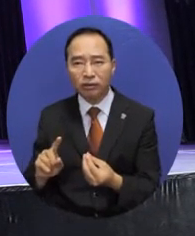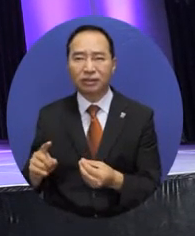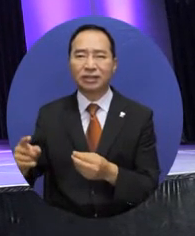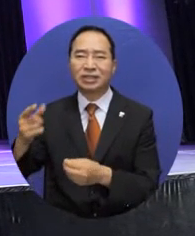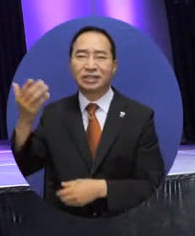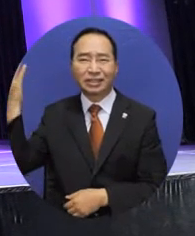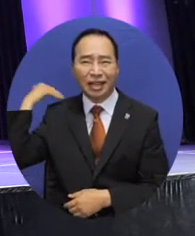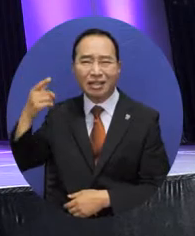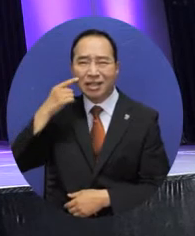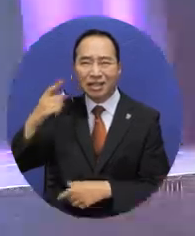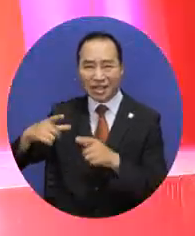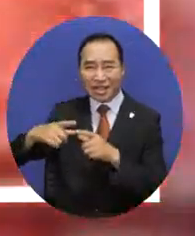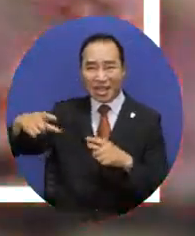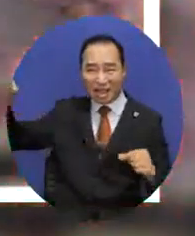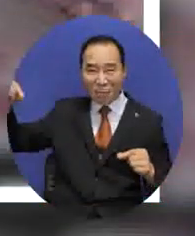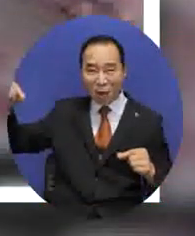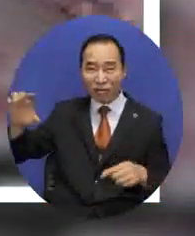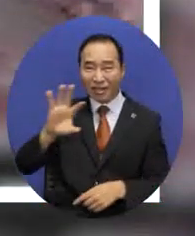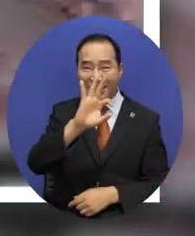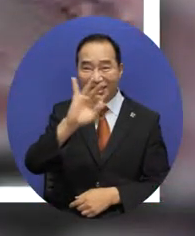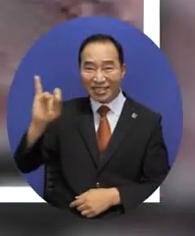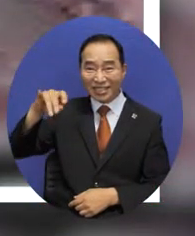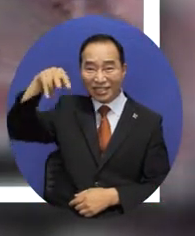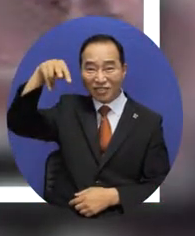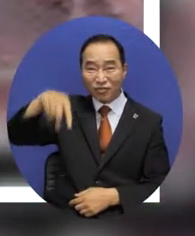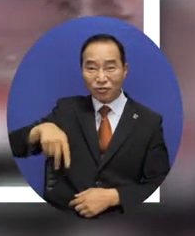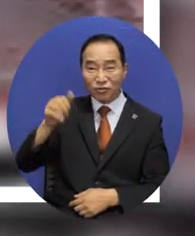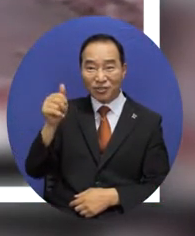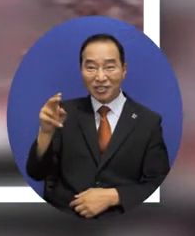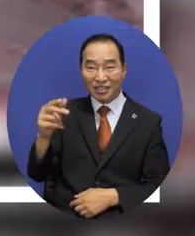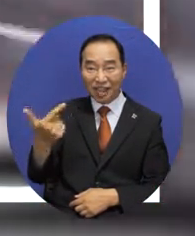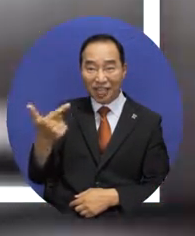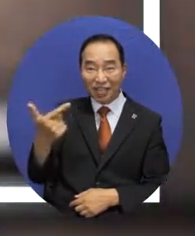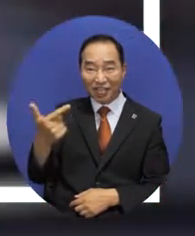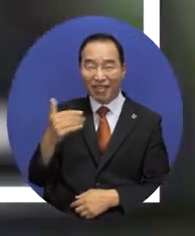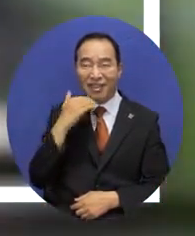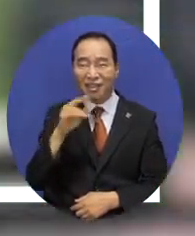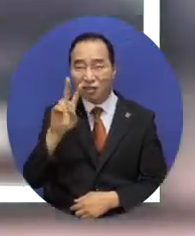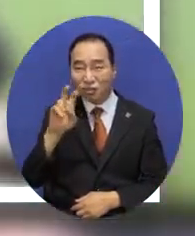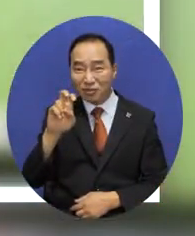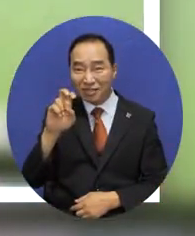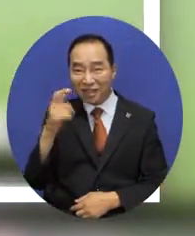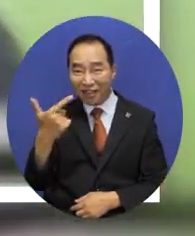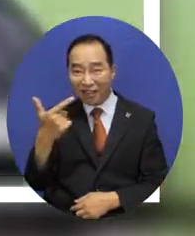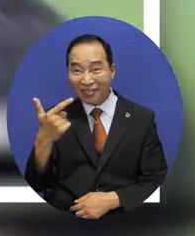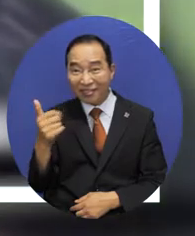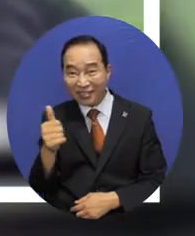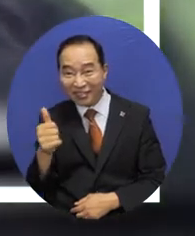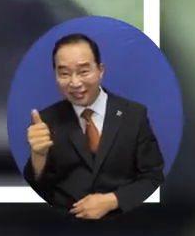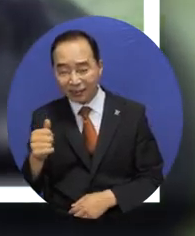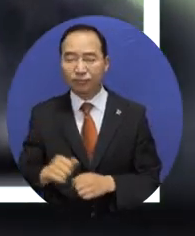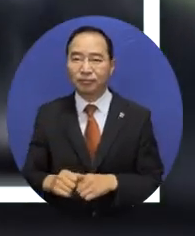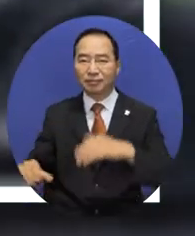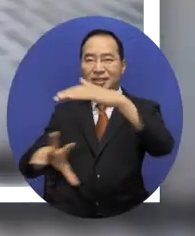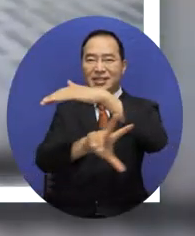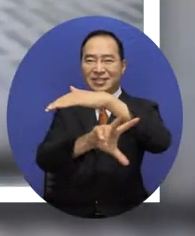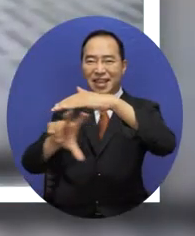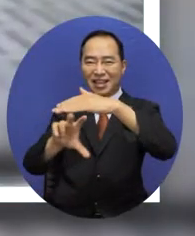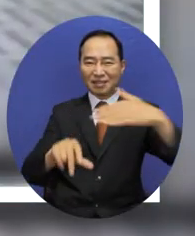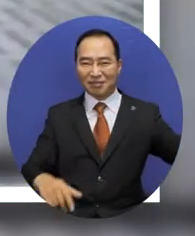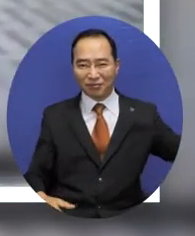이수연 씨라고 봅니다. 한국인 유학생 26살 이수연 씨가 다른 일본인 한 명과 함께 세이코